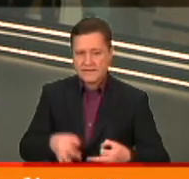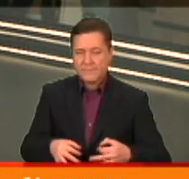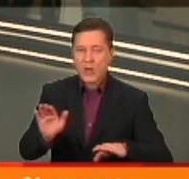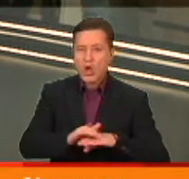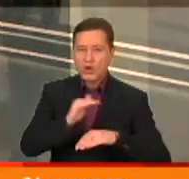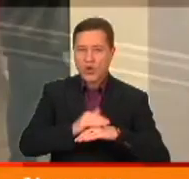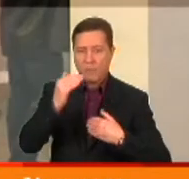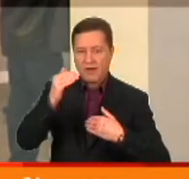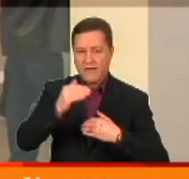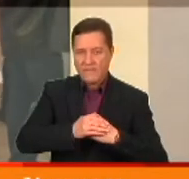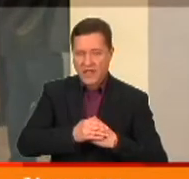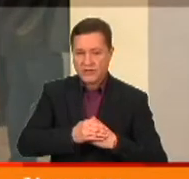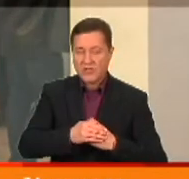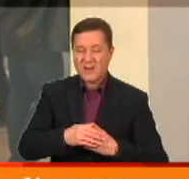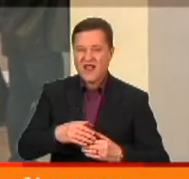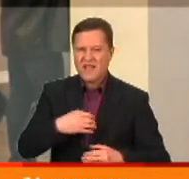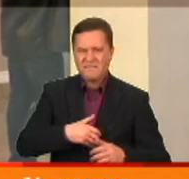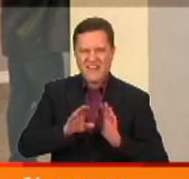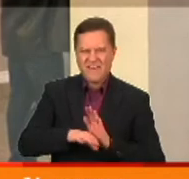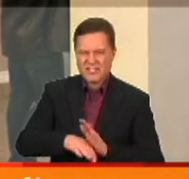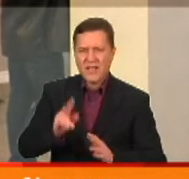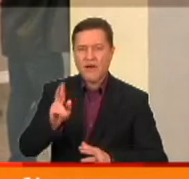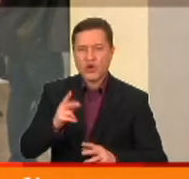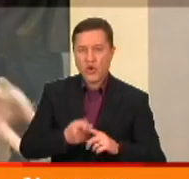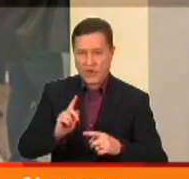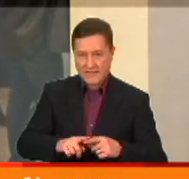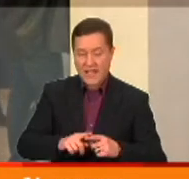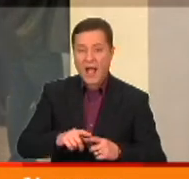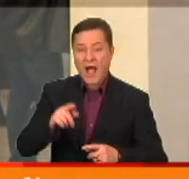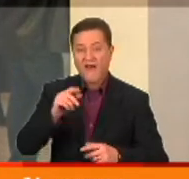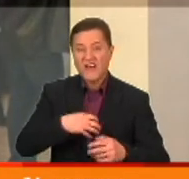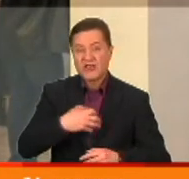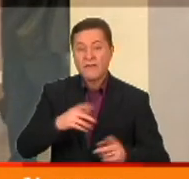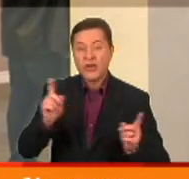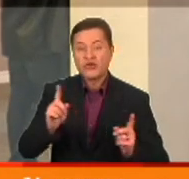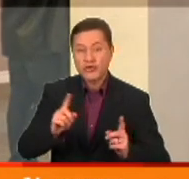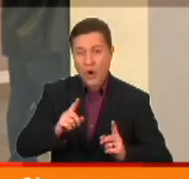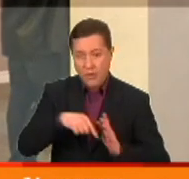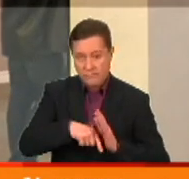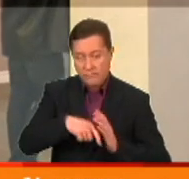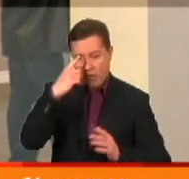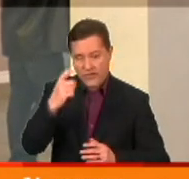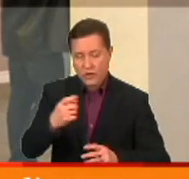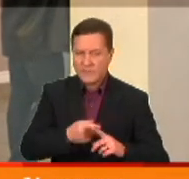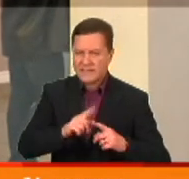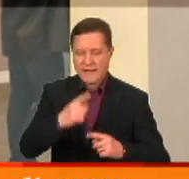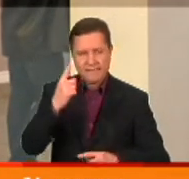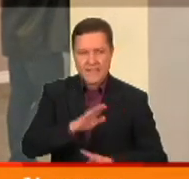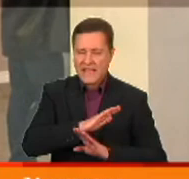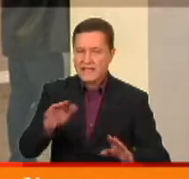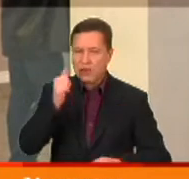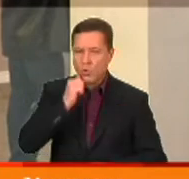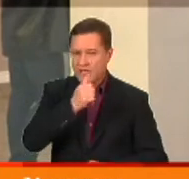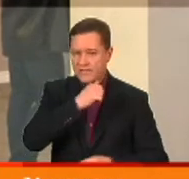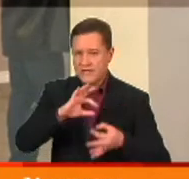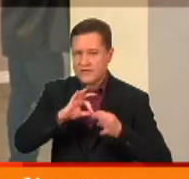Добрий вечір, студія. Тут важливо навіть не те, хто цей свідок, а важливо те, що він повідомив слідству. І, до речі, це не єдина утаємничена деталь